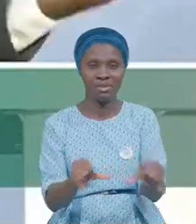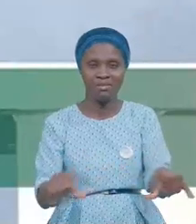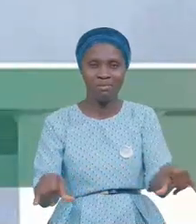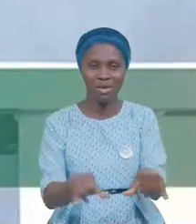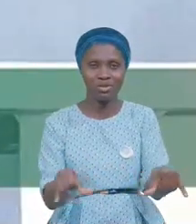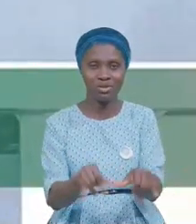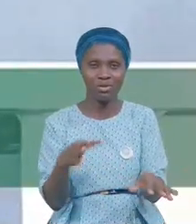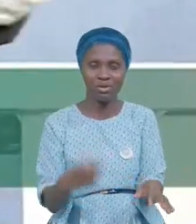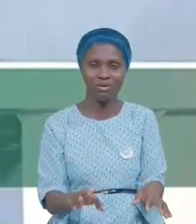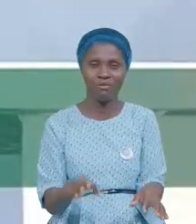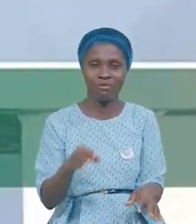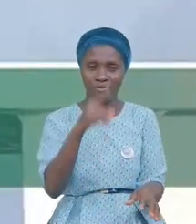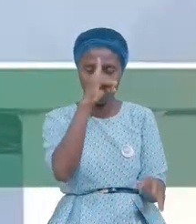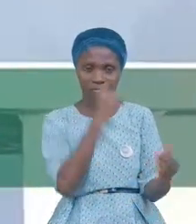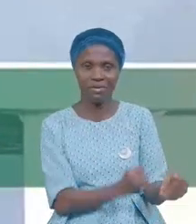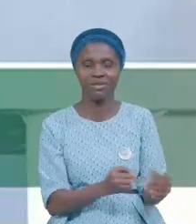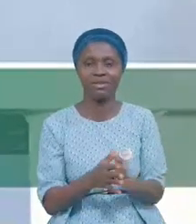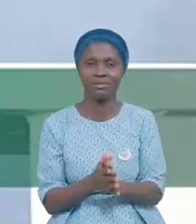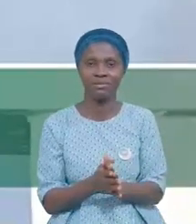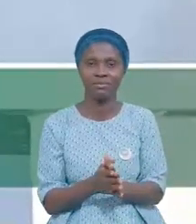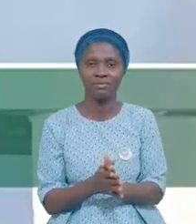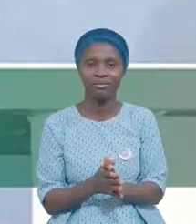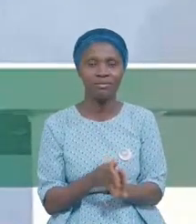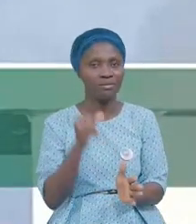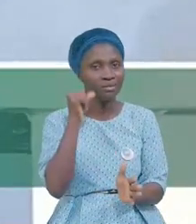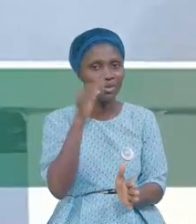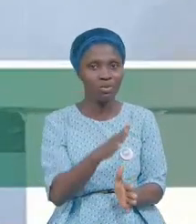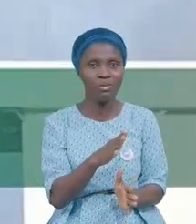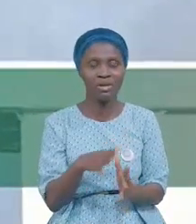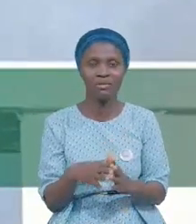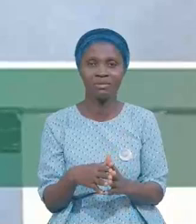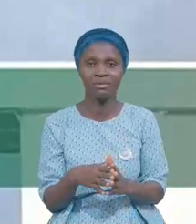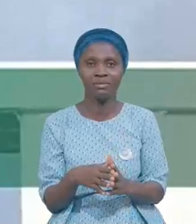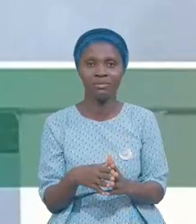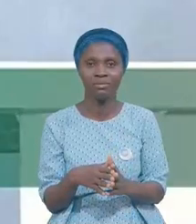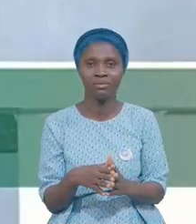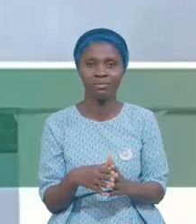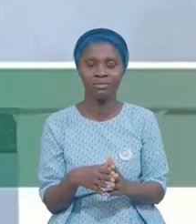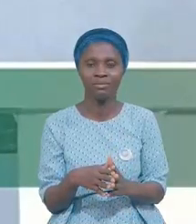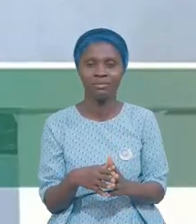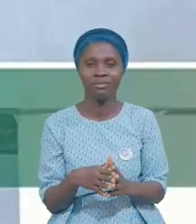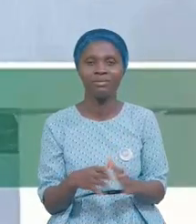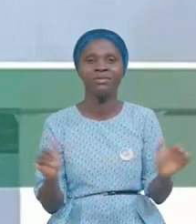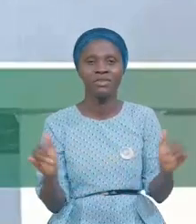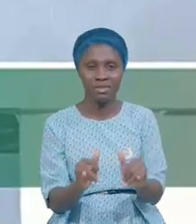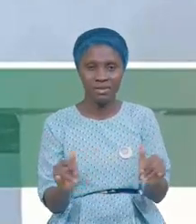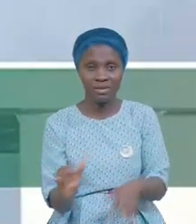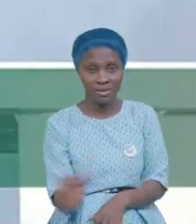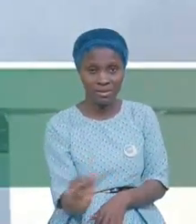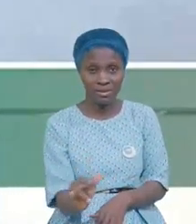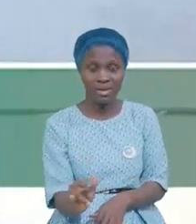et les femmes aussi bien que les hommes, peuvent avoir les mêmes mesures de